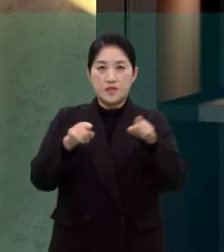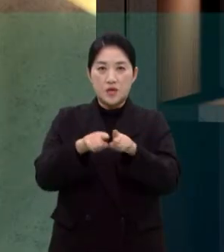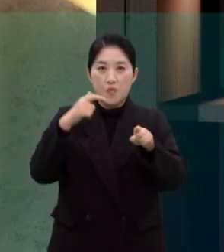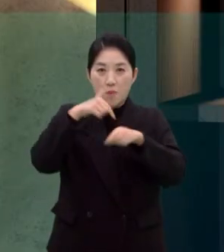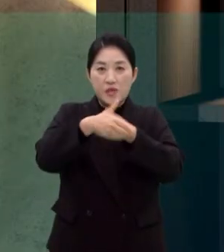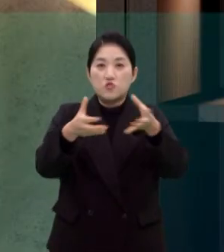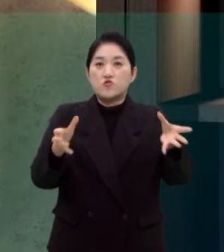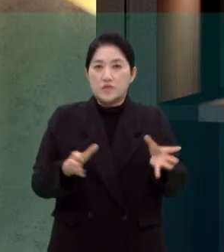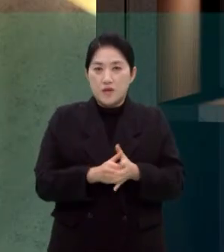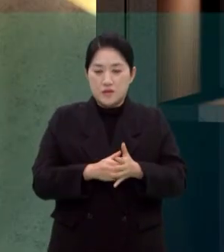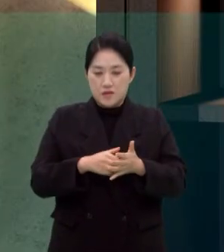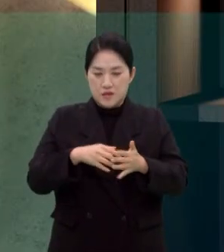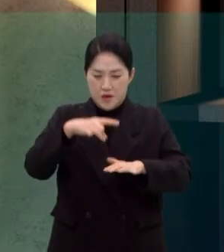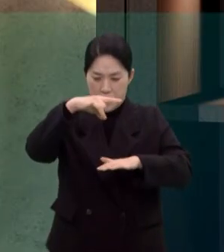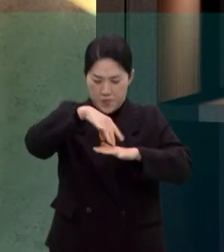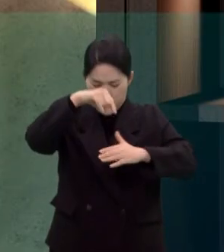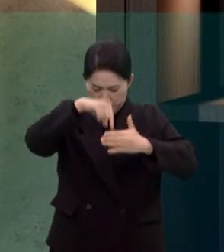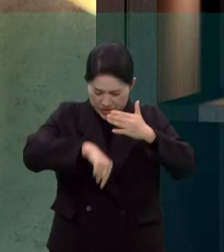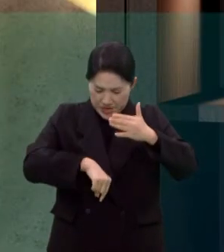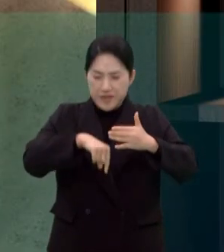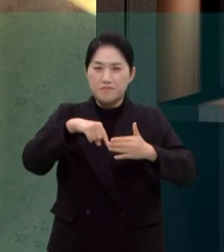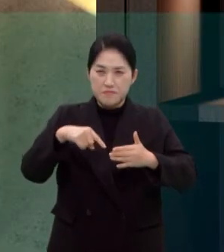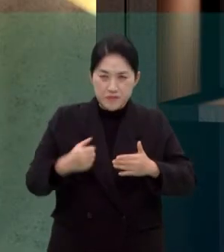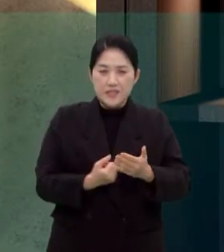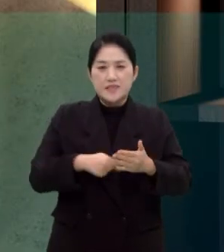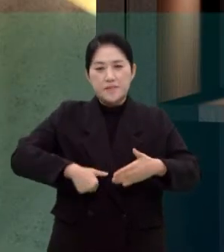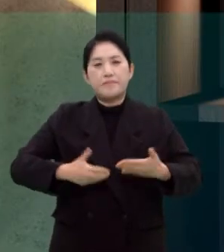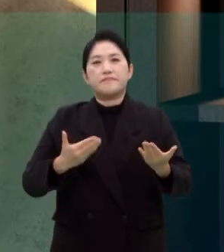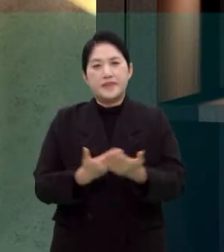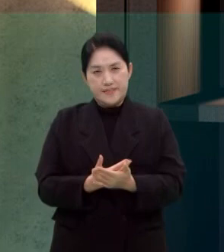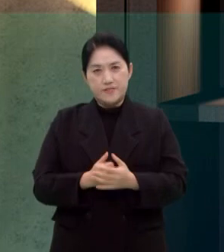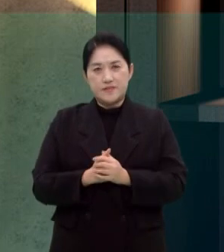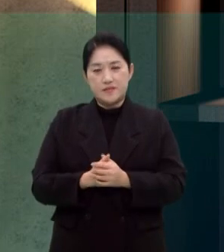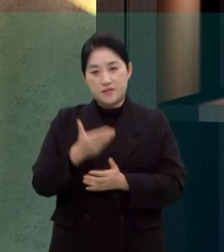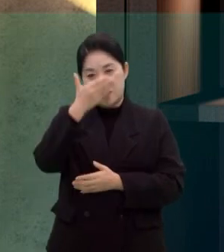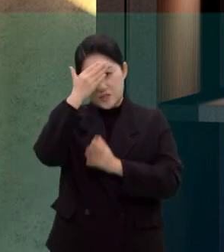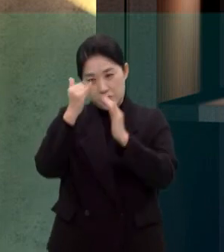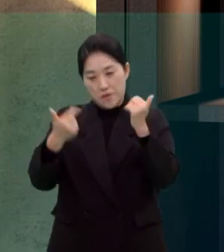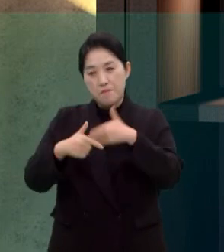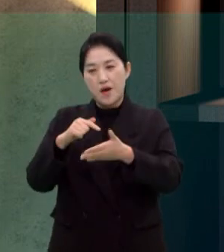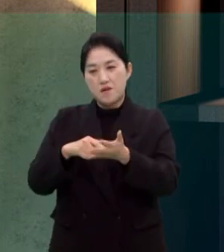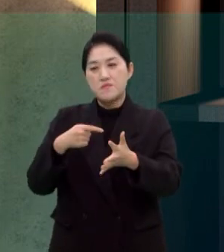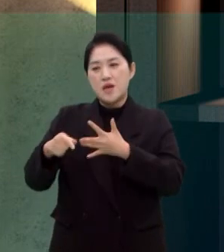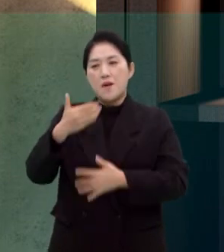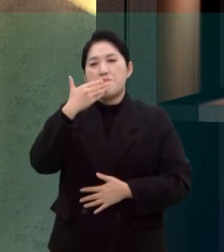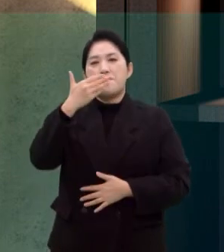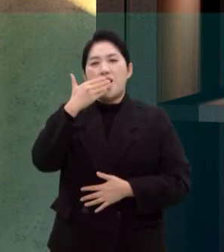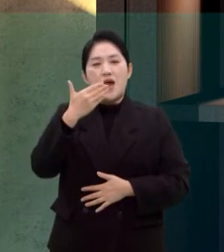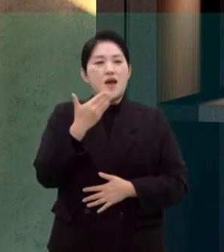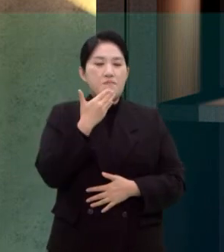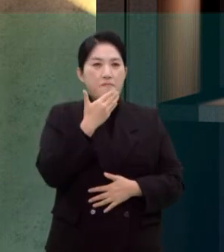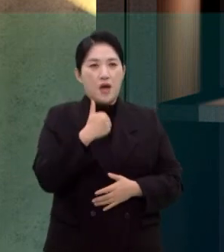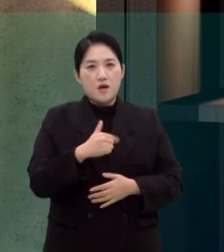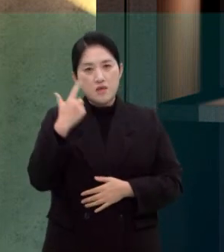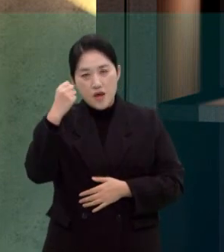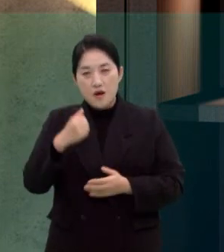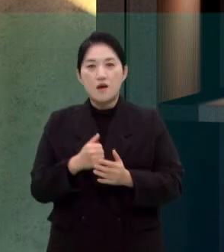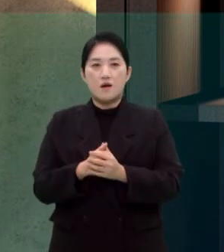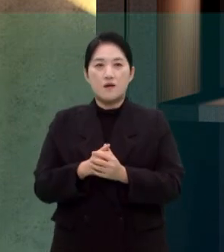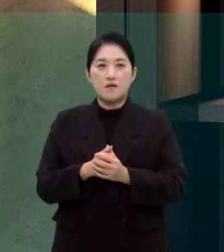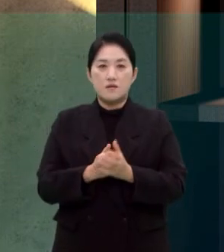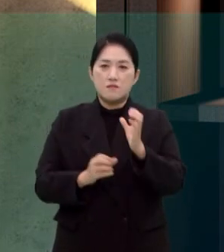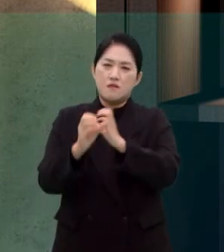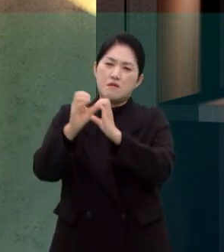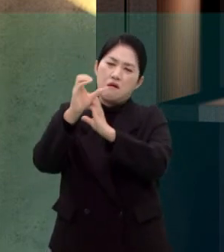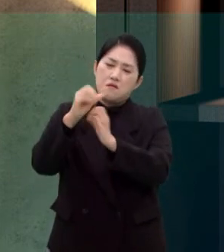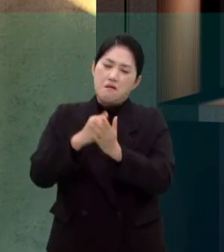더불어민주당은 뼛속 깊이 반성합니다. 청년의 마음을 이해할 수 있다고 자신하며 날이 갈수록